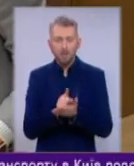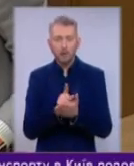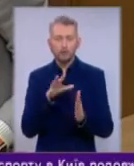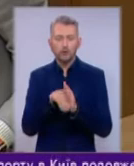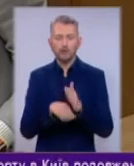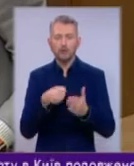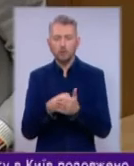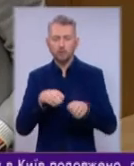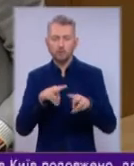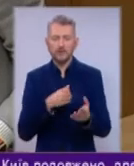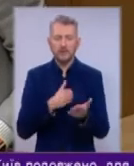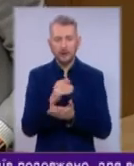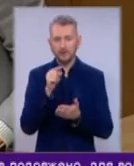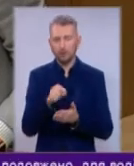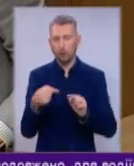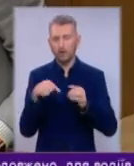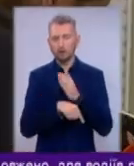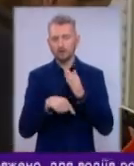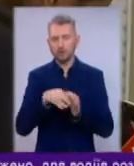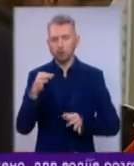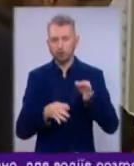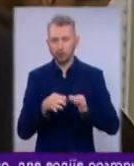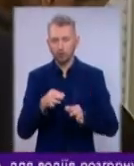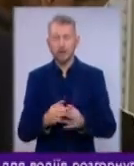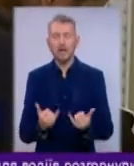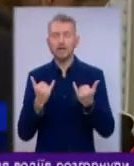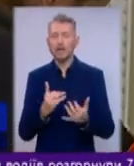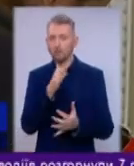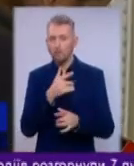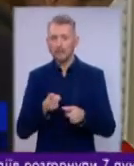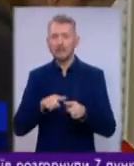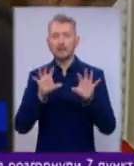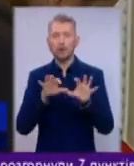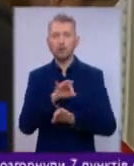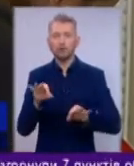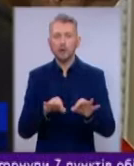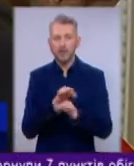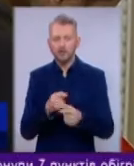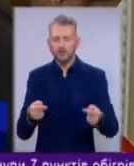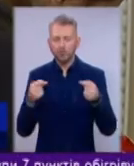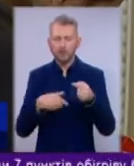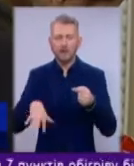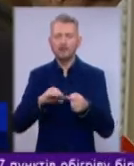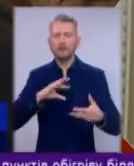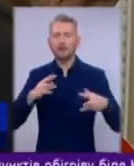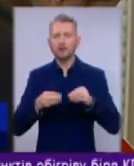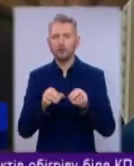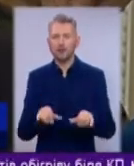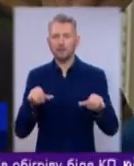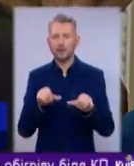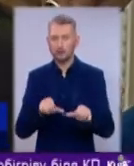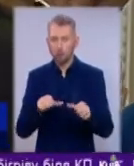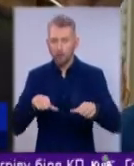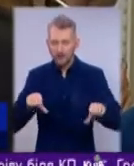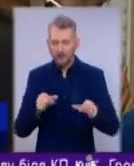до спеціалізації даного антикорупційного суду. На даний момент цей законопроект відповідає всім висновкам Венеційської комісії.